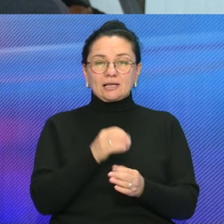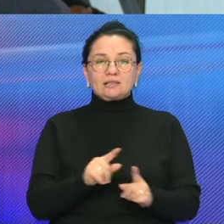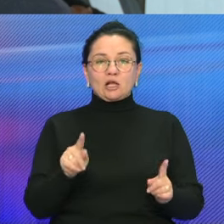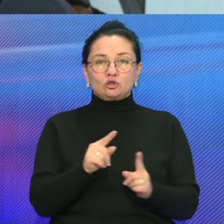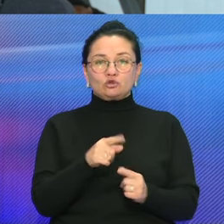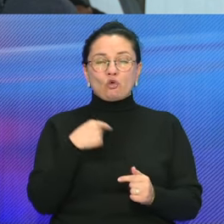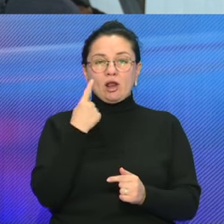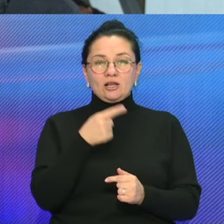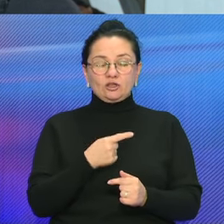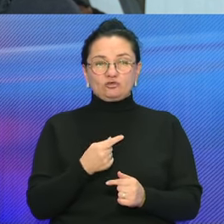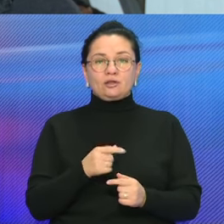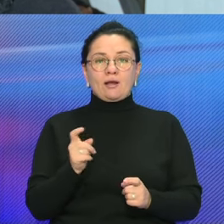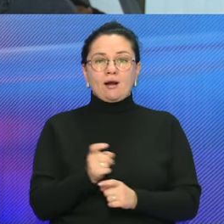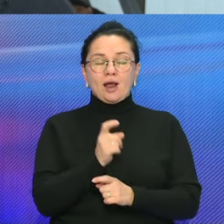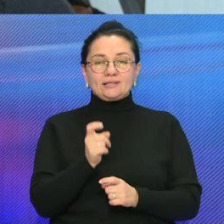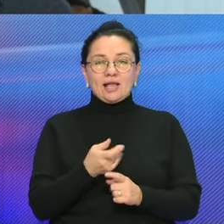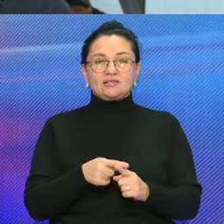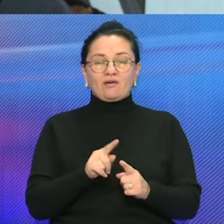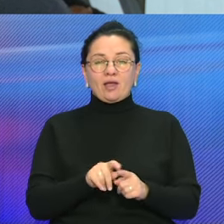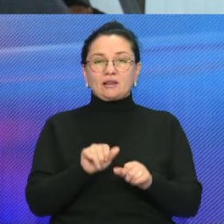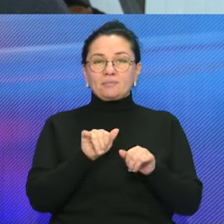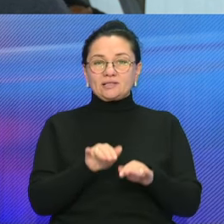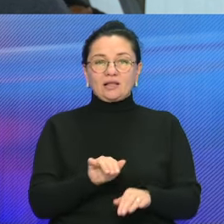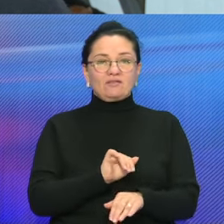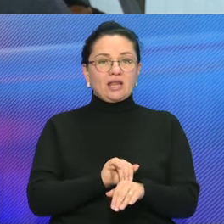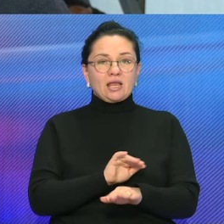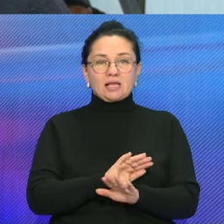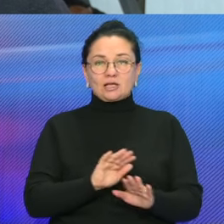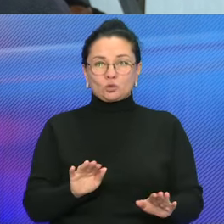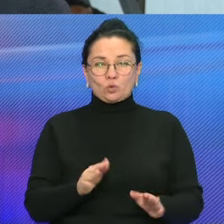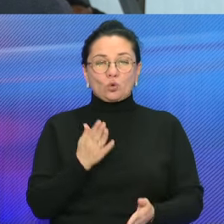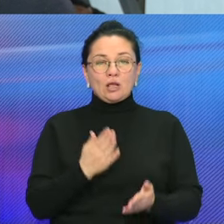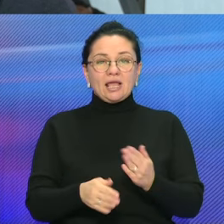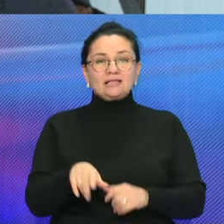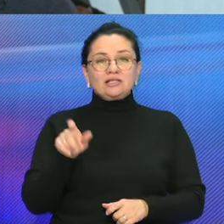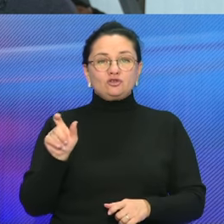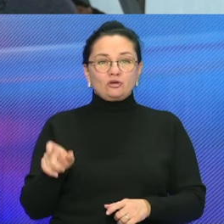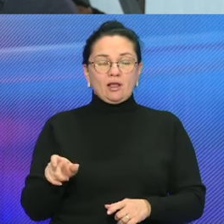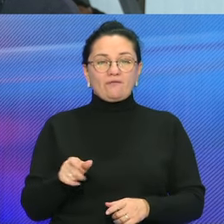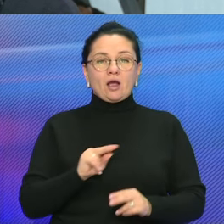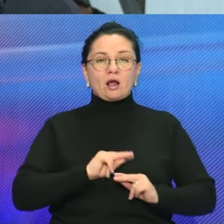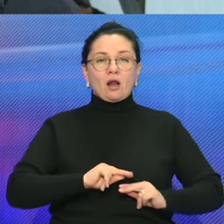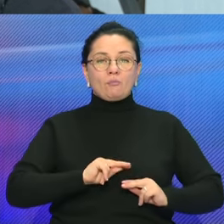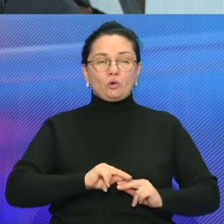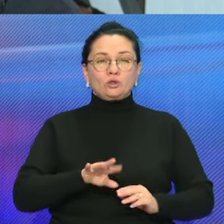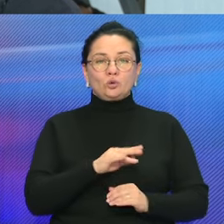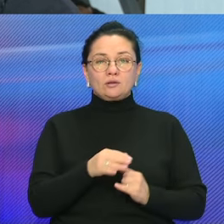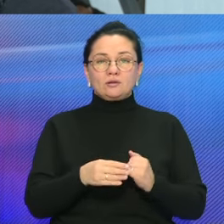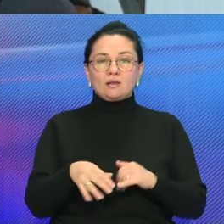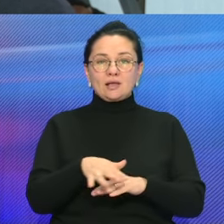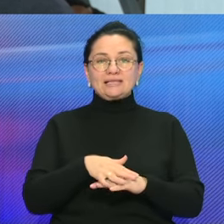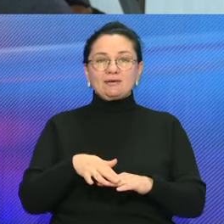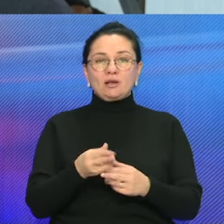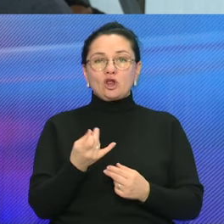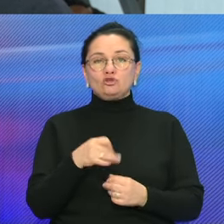личные подсобные хозяйства это постановление не затронуло. И, конечно, если человек, работающий на земле, чей